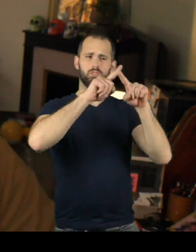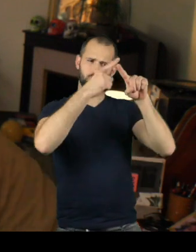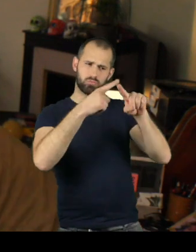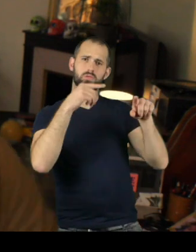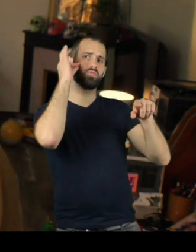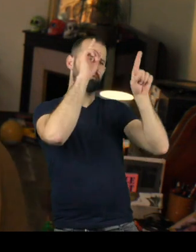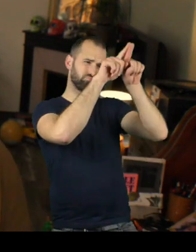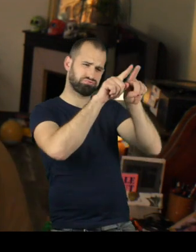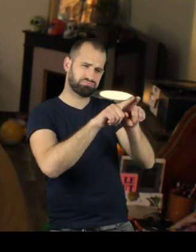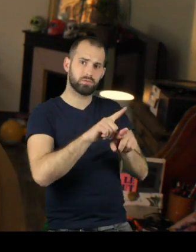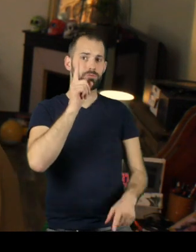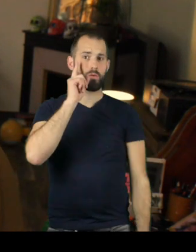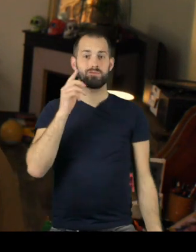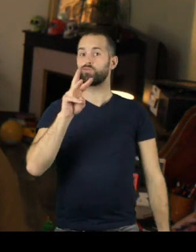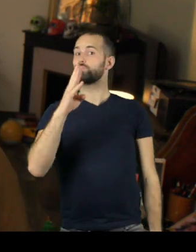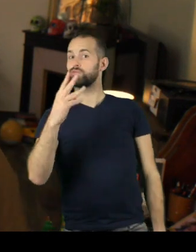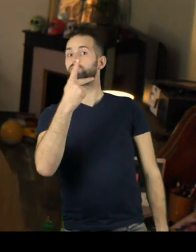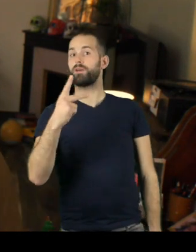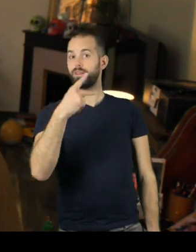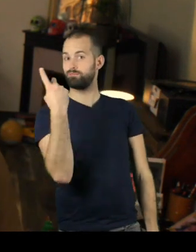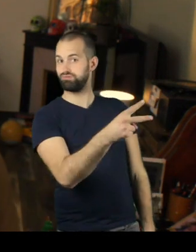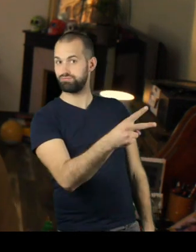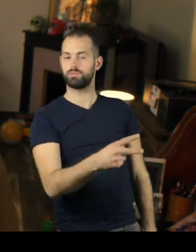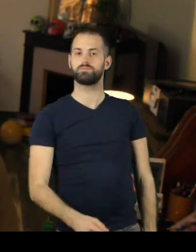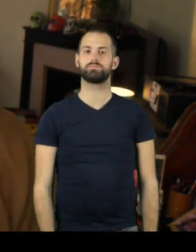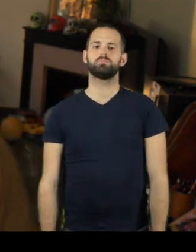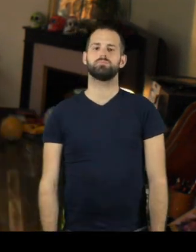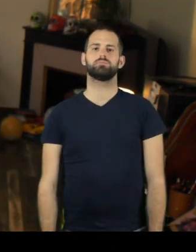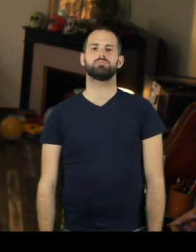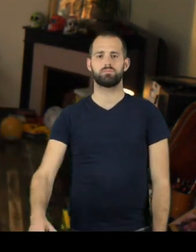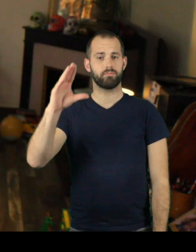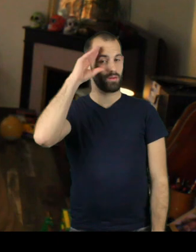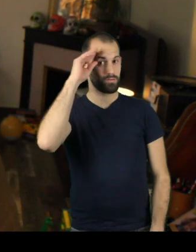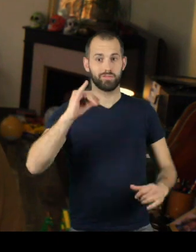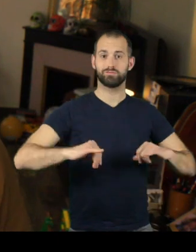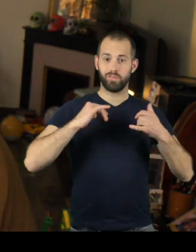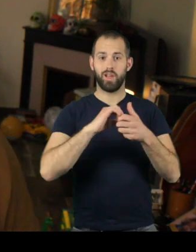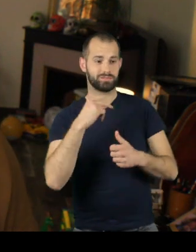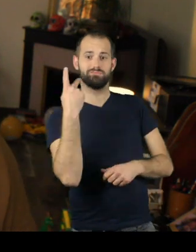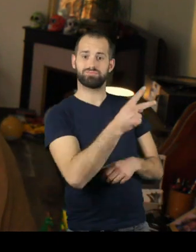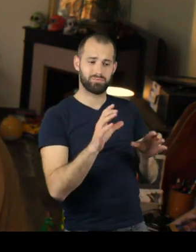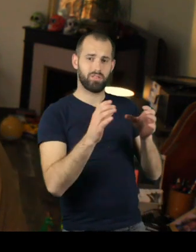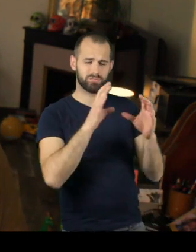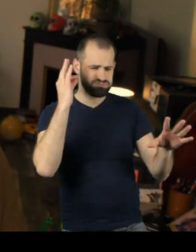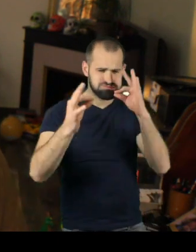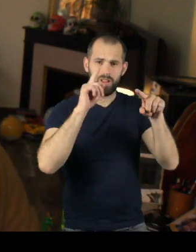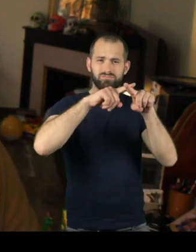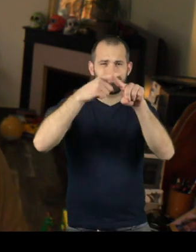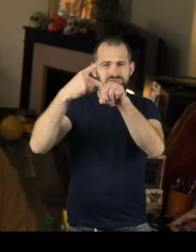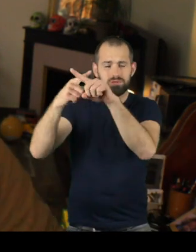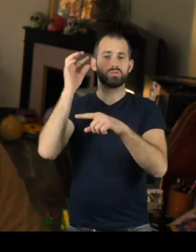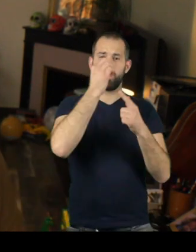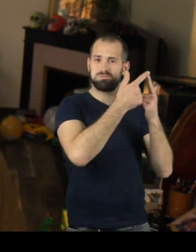être utilisé dans plusieurs films, toujours chez Warner Bros, puisque Warner est propriétaire du son. Jusqu'à ce qu'un jeune étudiant en cinéma et ses amis découvrent que ce son